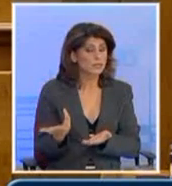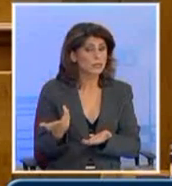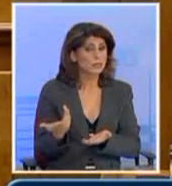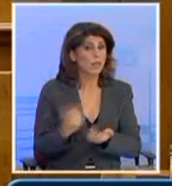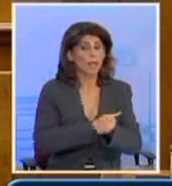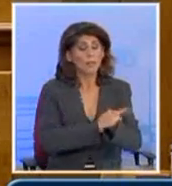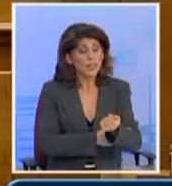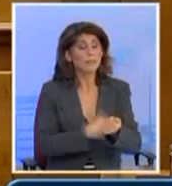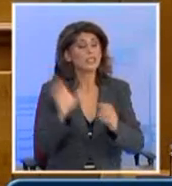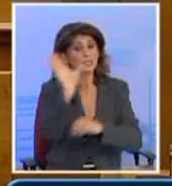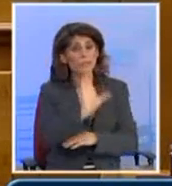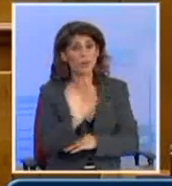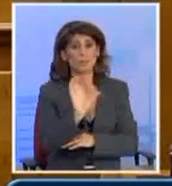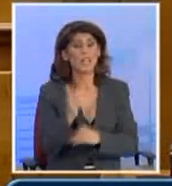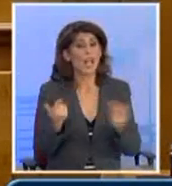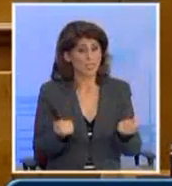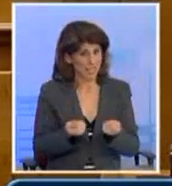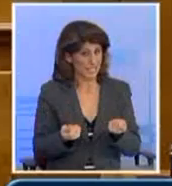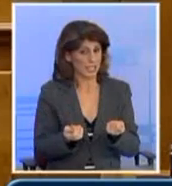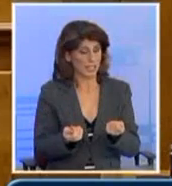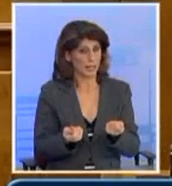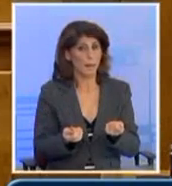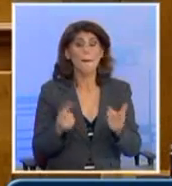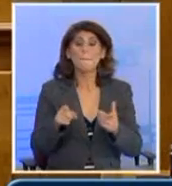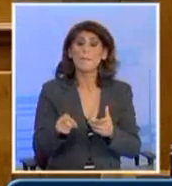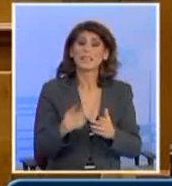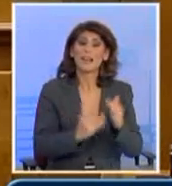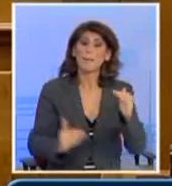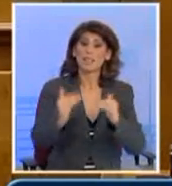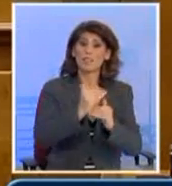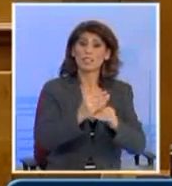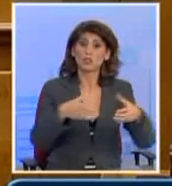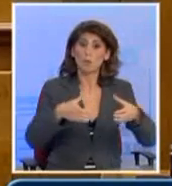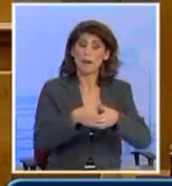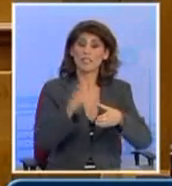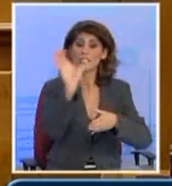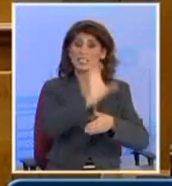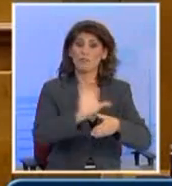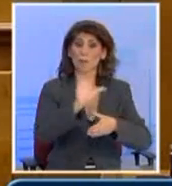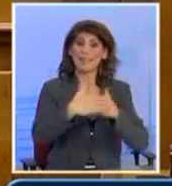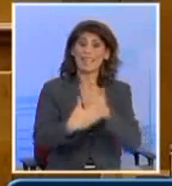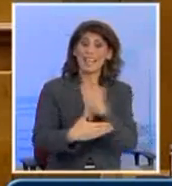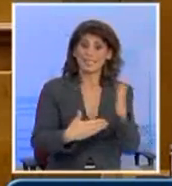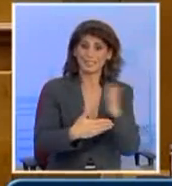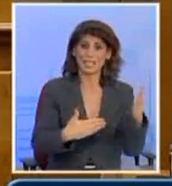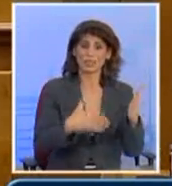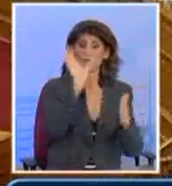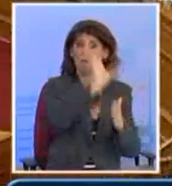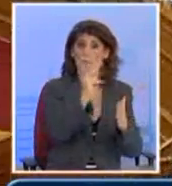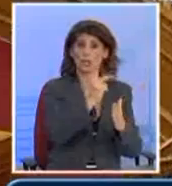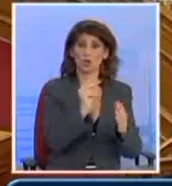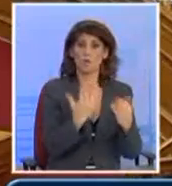της Ευρώπης? Θα γίνει με την επικεφαλής της ομάδας της Ευρωπαϊκής Αριστεράς στο